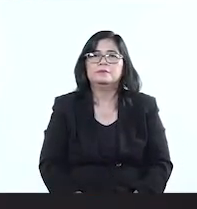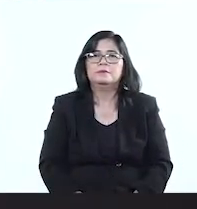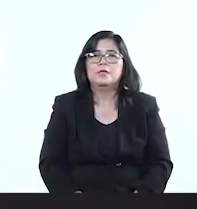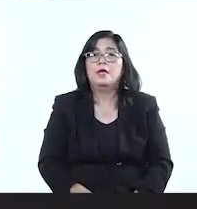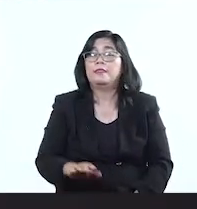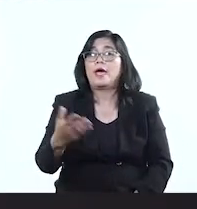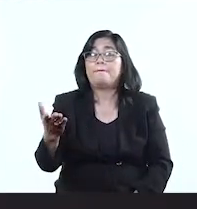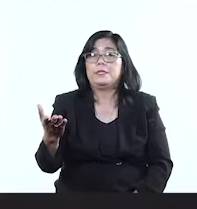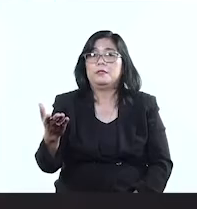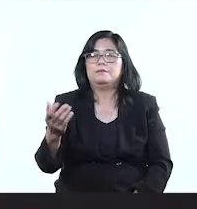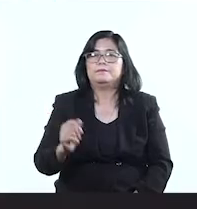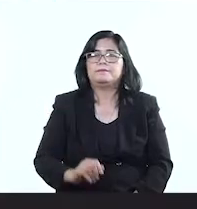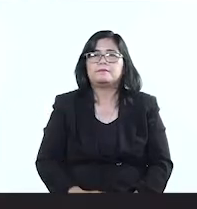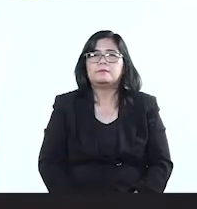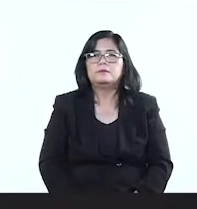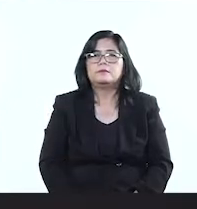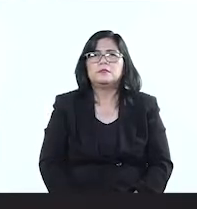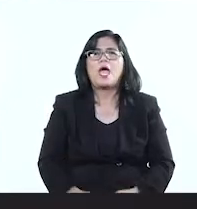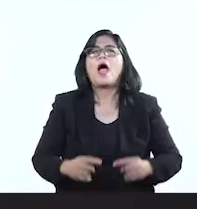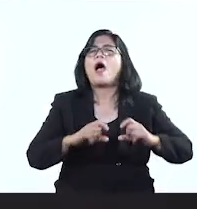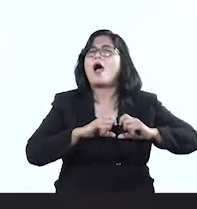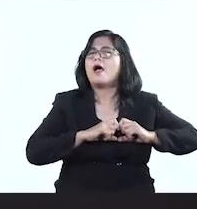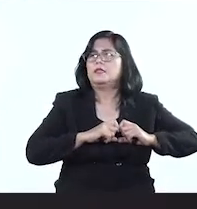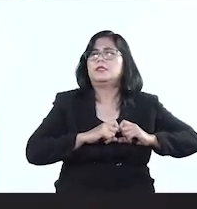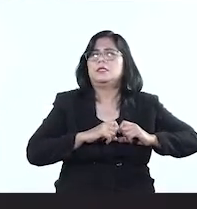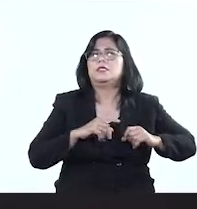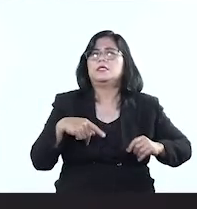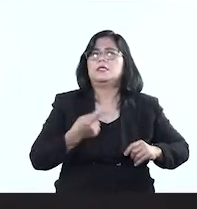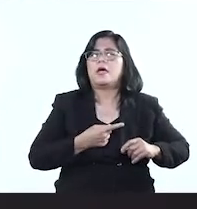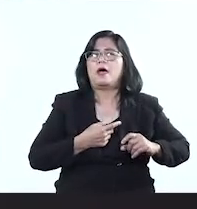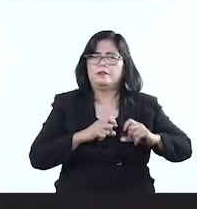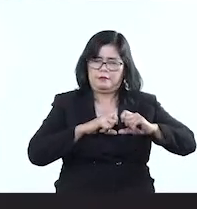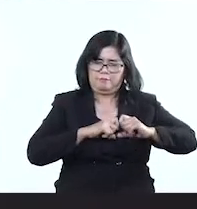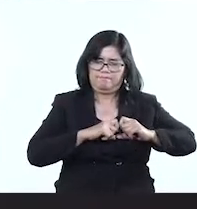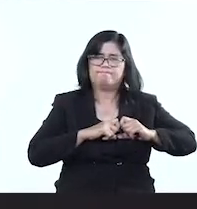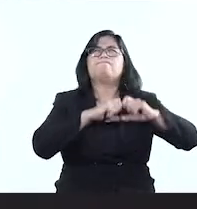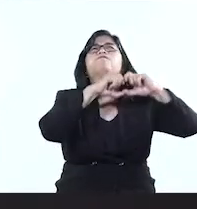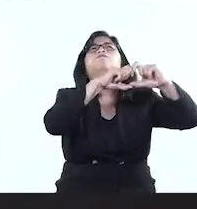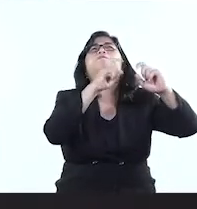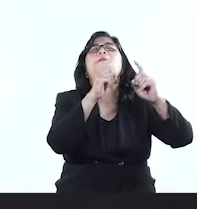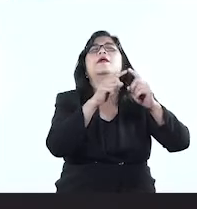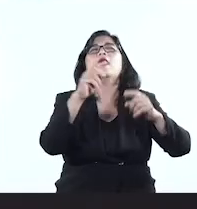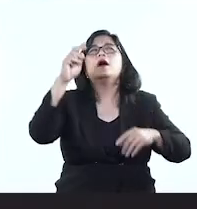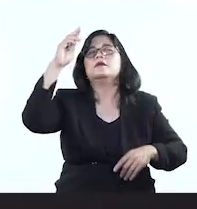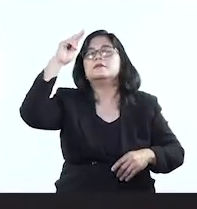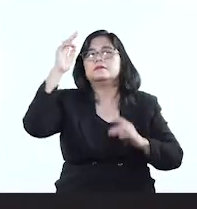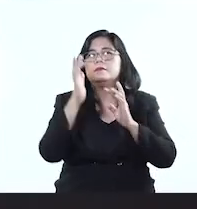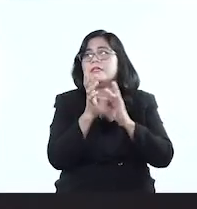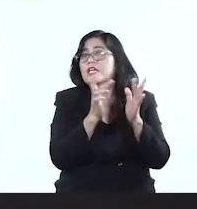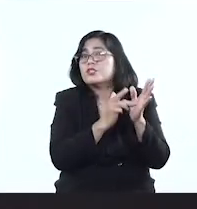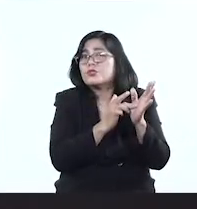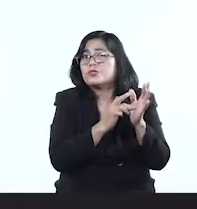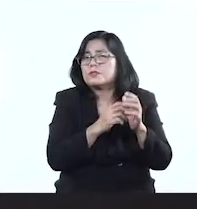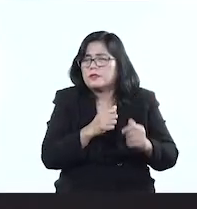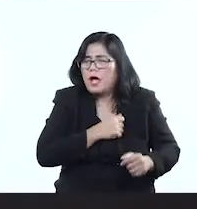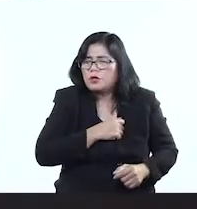Hai Tetapi setelah aku Hai hati kita tetap harus takut akan Tuhan Hai hati kita tetap